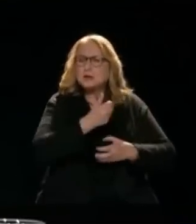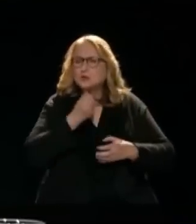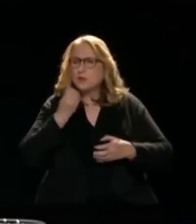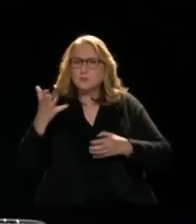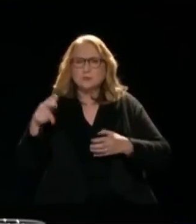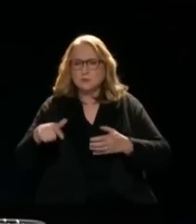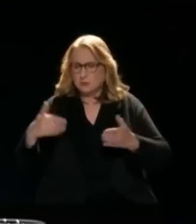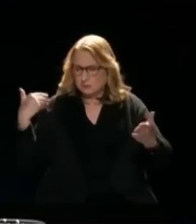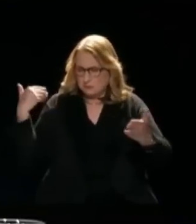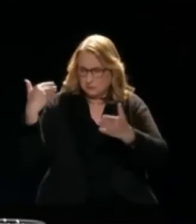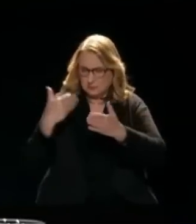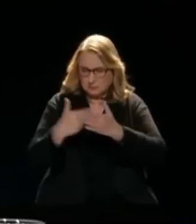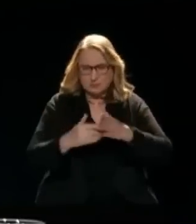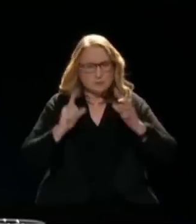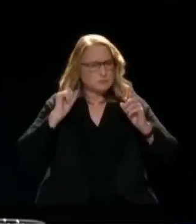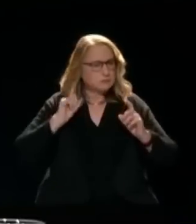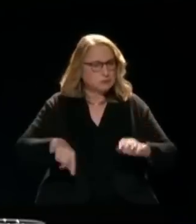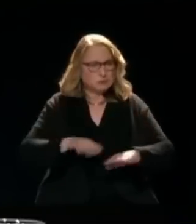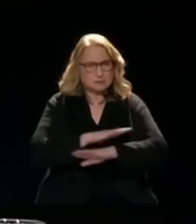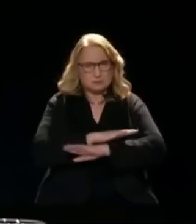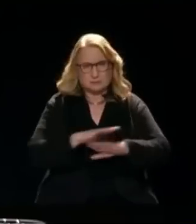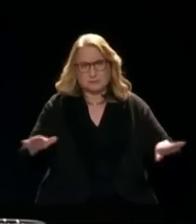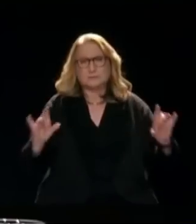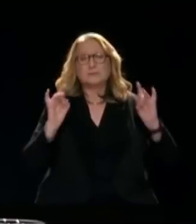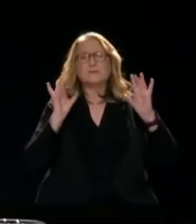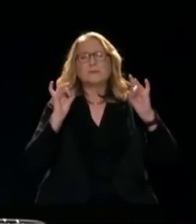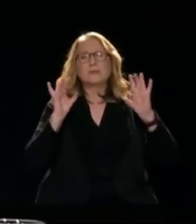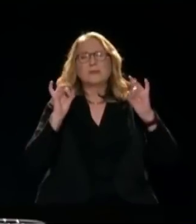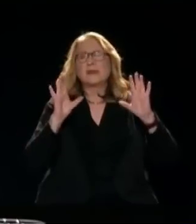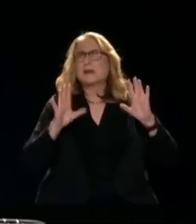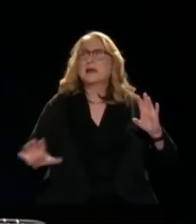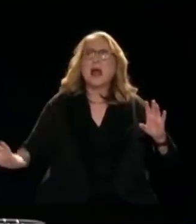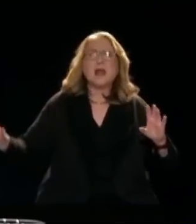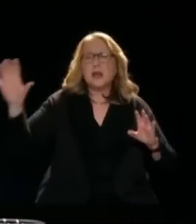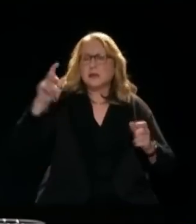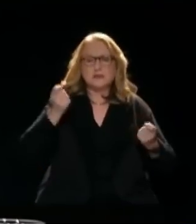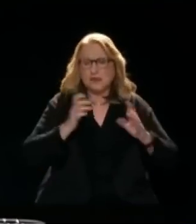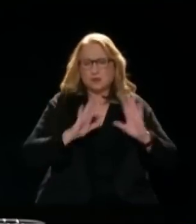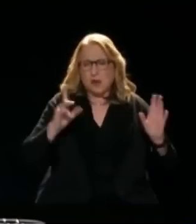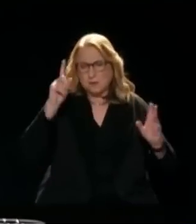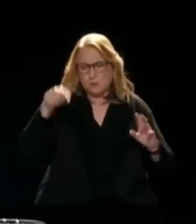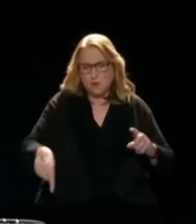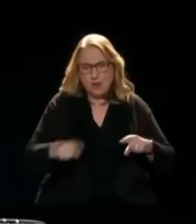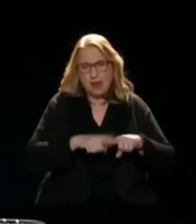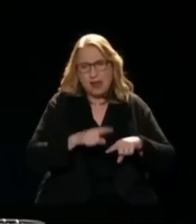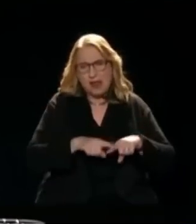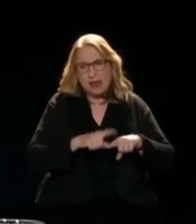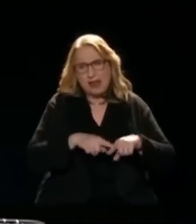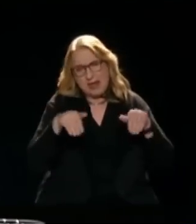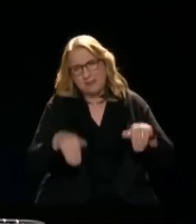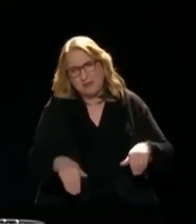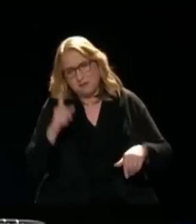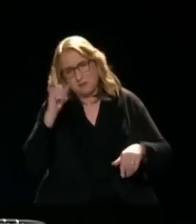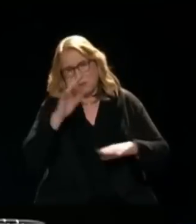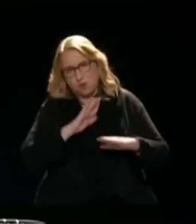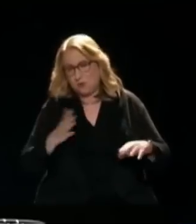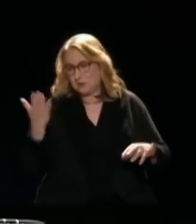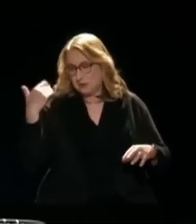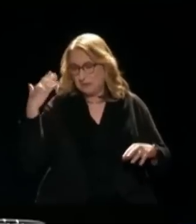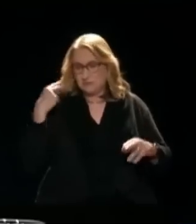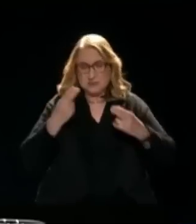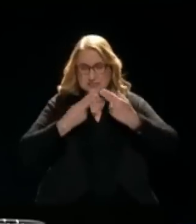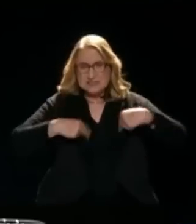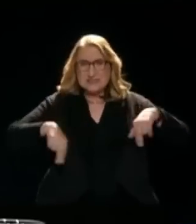3 χρόνια δεν τηρείται από καμία χώρα, με εξαίρεση μία, την Ελλάδα. Και μάλιστα προσφάτως, στην τελευταία σύνοδο κορυφής,